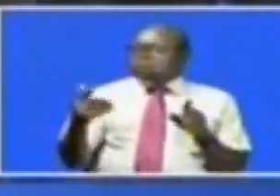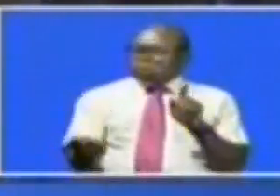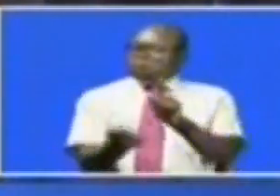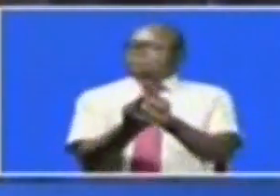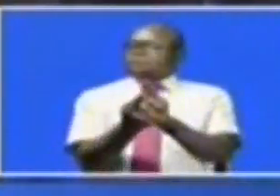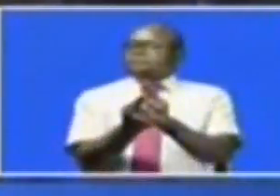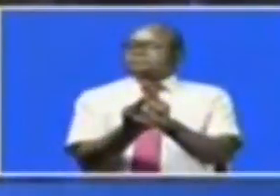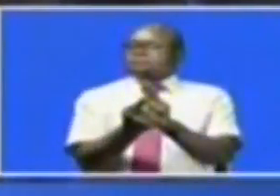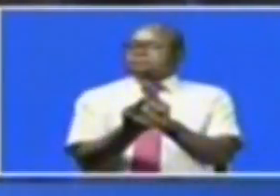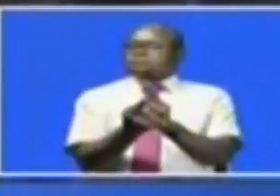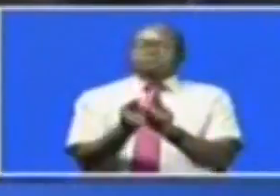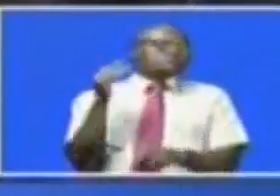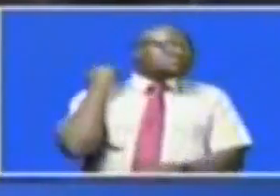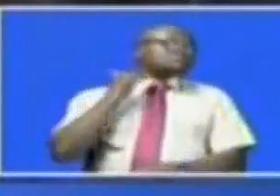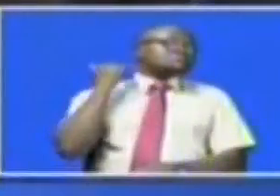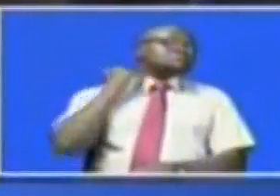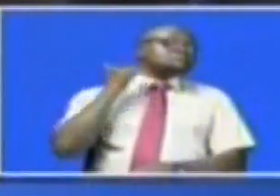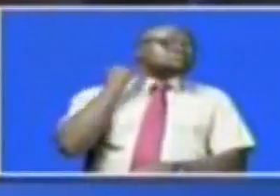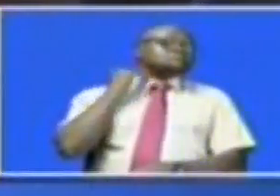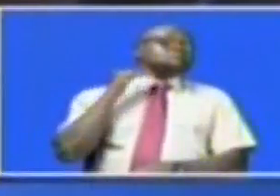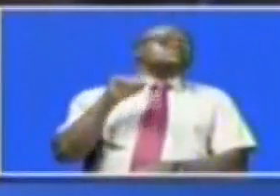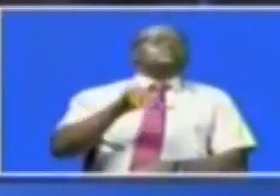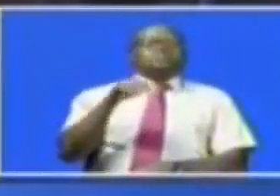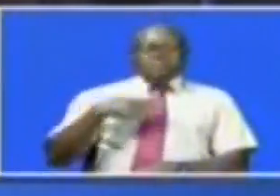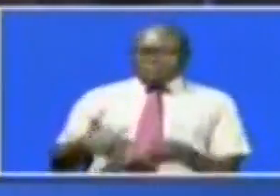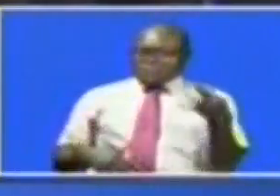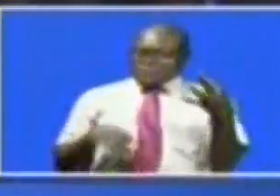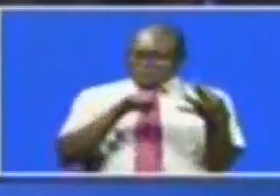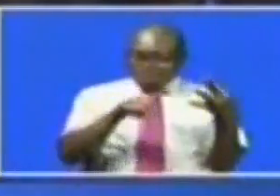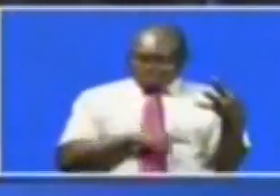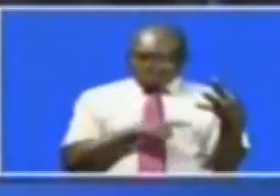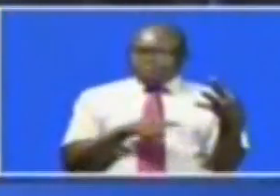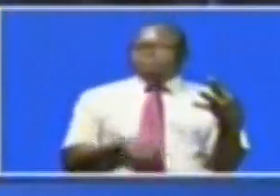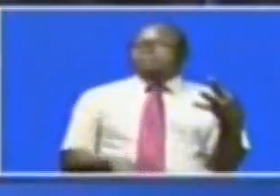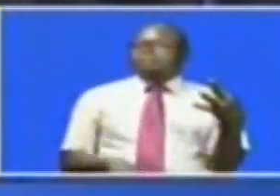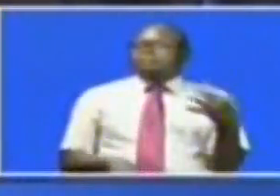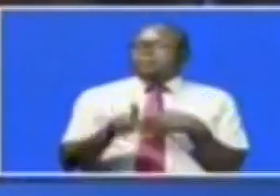na wezi. Walikuwa kwa pikipiki moja watu tatu. Vile